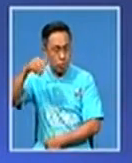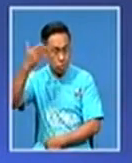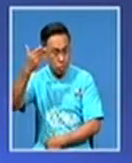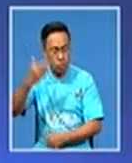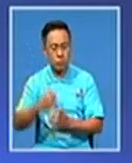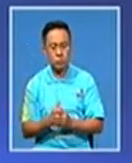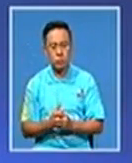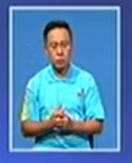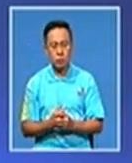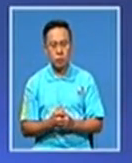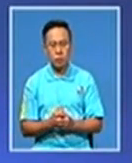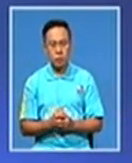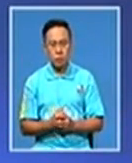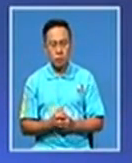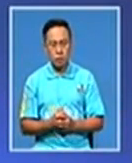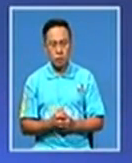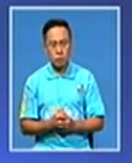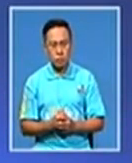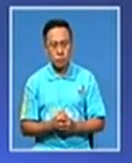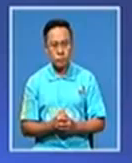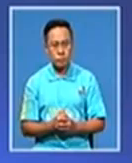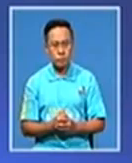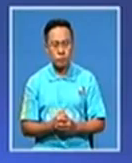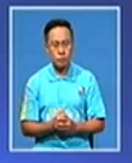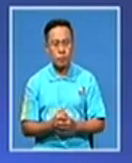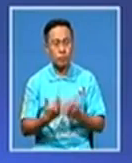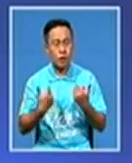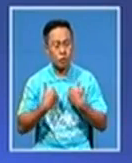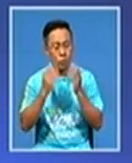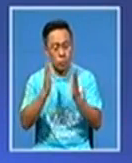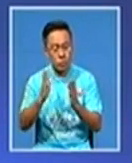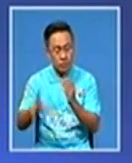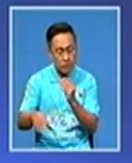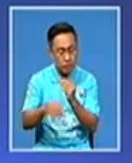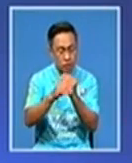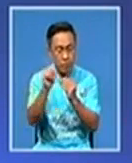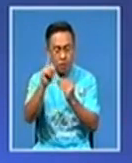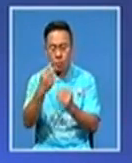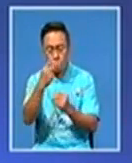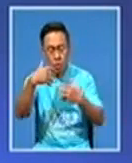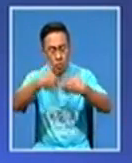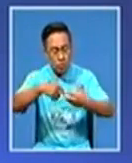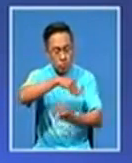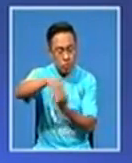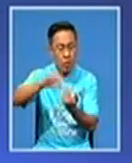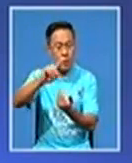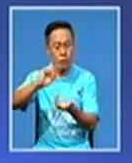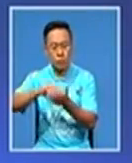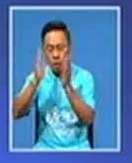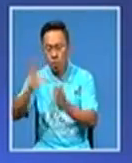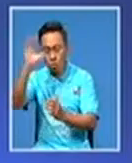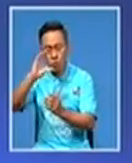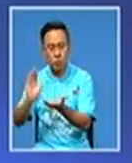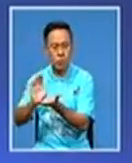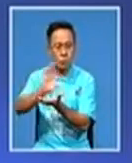นี่ยมันก็จำเป็นที่ต้องเอาอะไรล่ะเอาข้างนอกไปเสริมด้วยนะครับข้างนอกก็คือหมายว่านักลงทุน